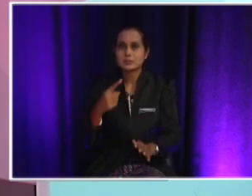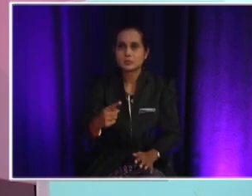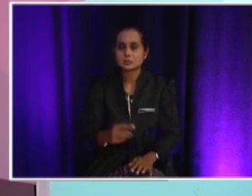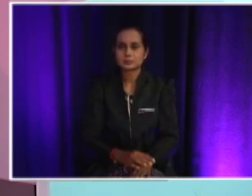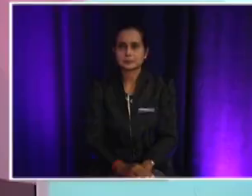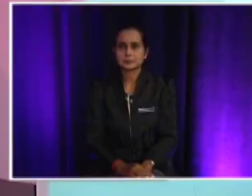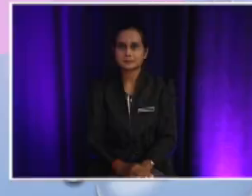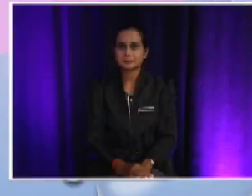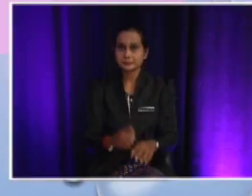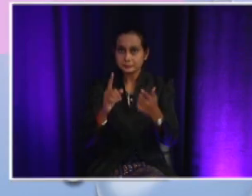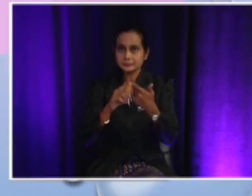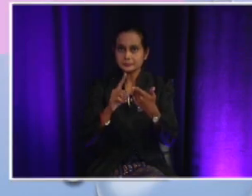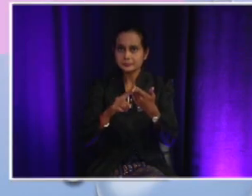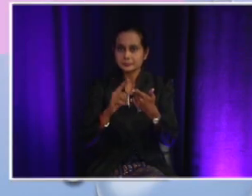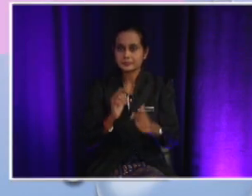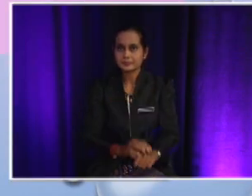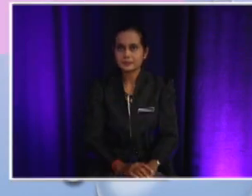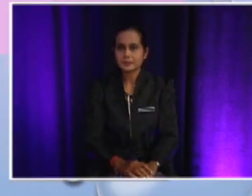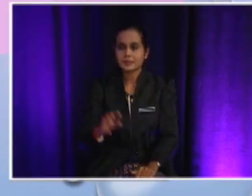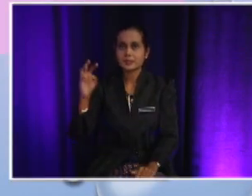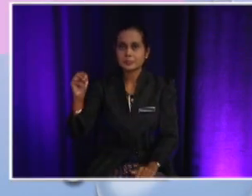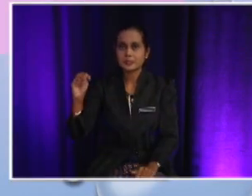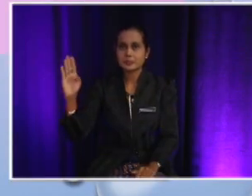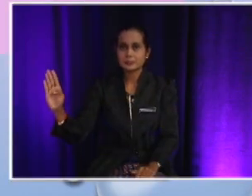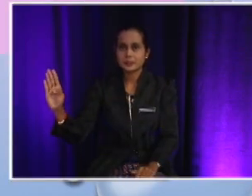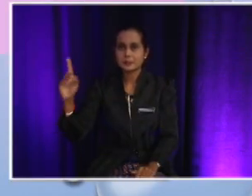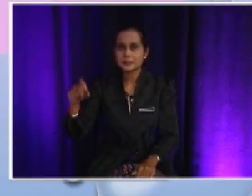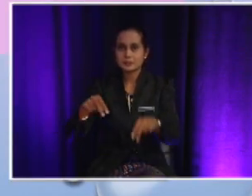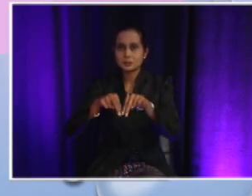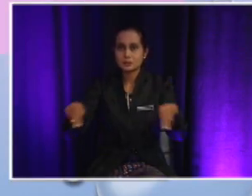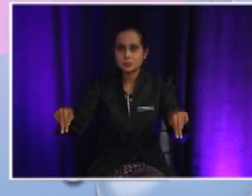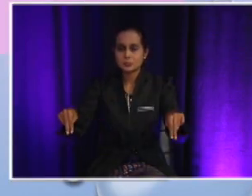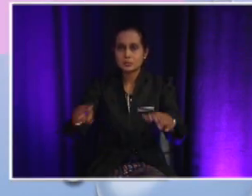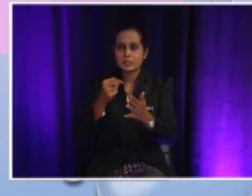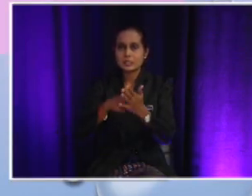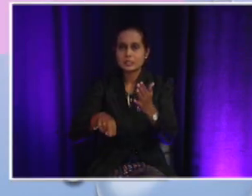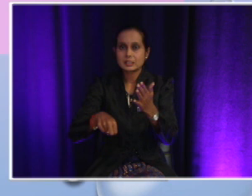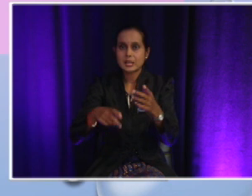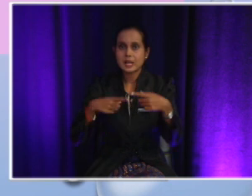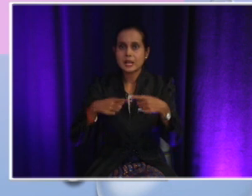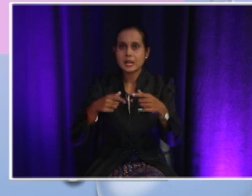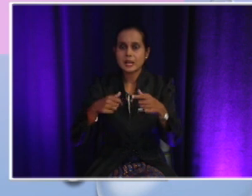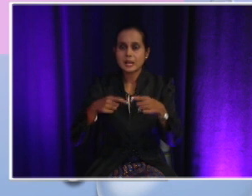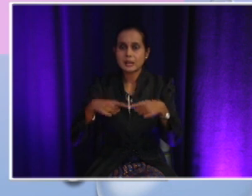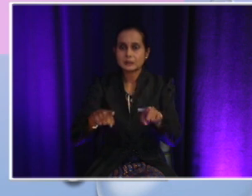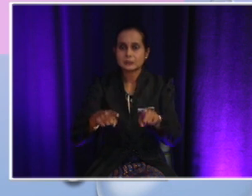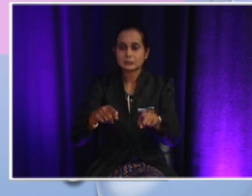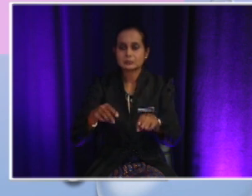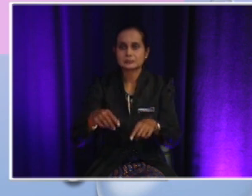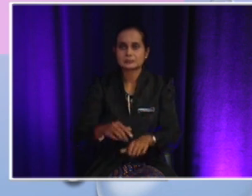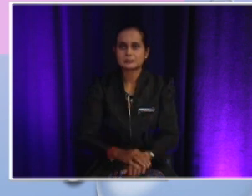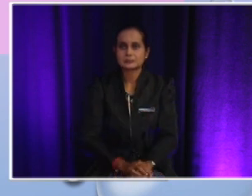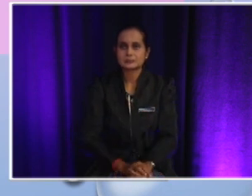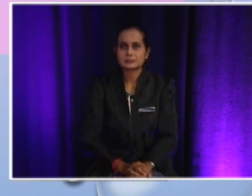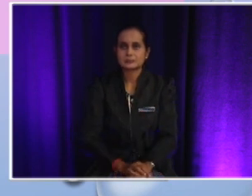kedua, untuk meter B pula, ini mestilah untuk mengukur nilai arus dalam lita. Kita tahu dalam keadaan siri untuk